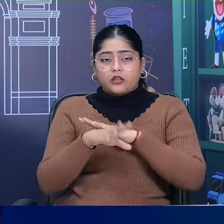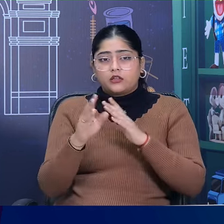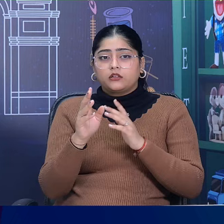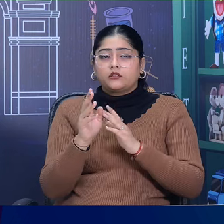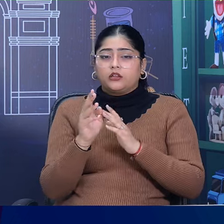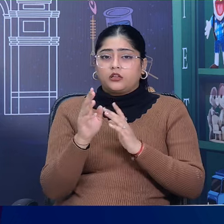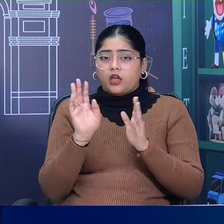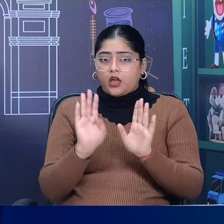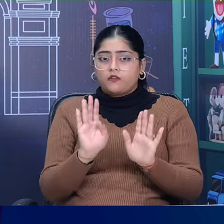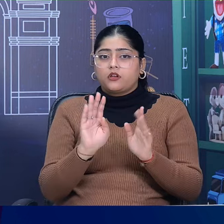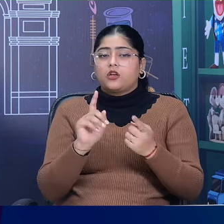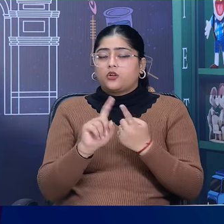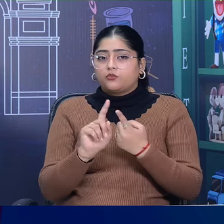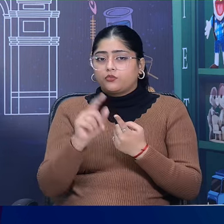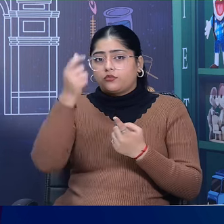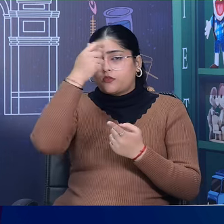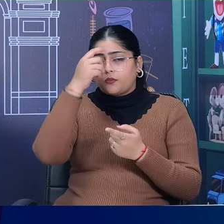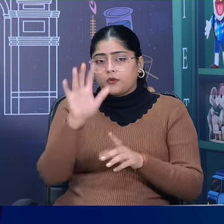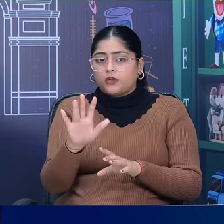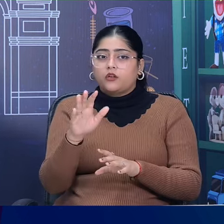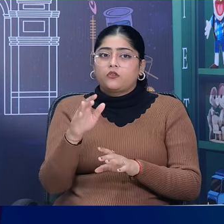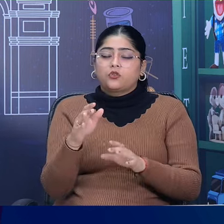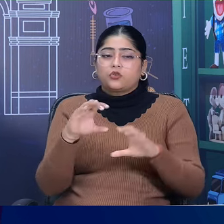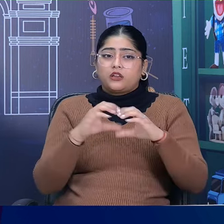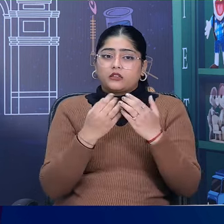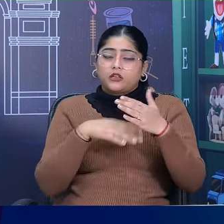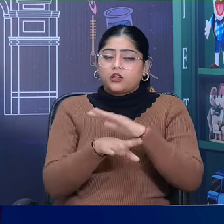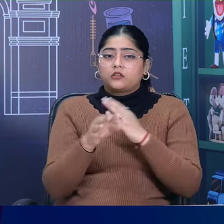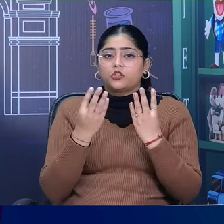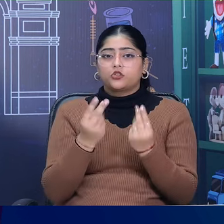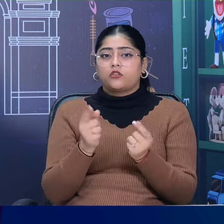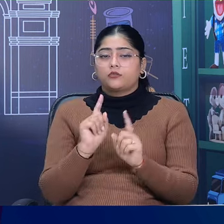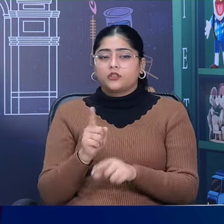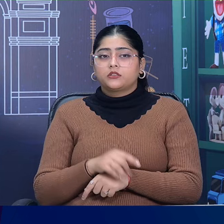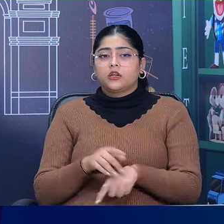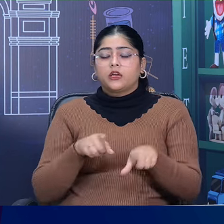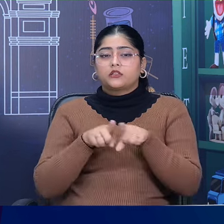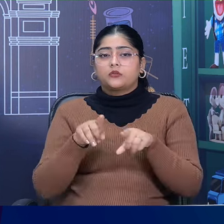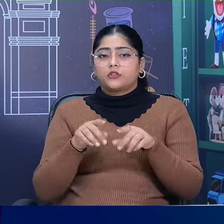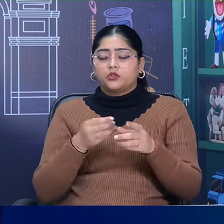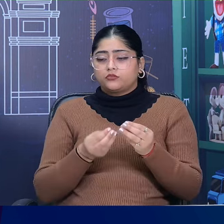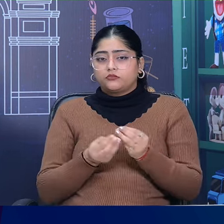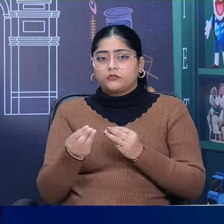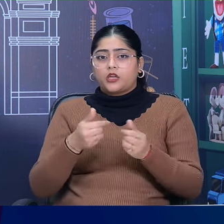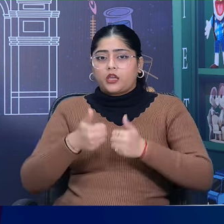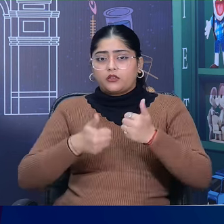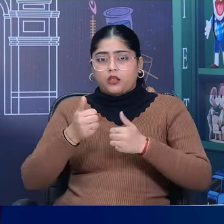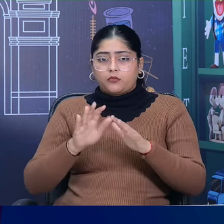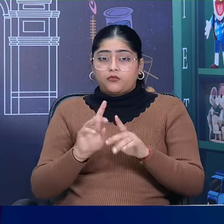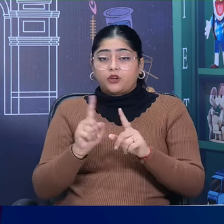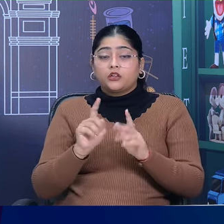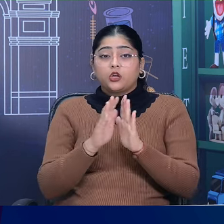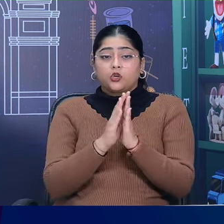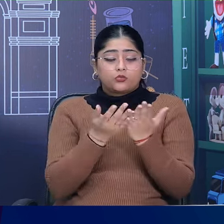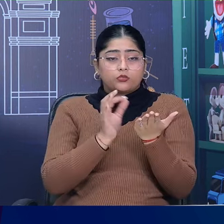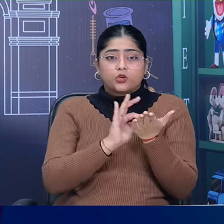करवाइए ठीक है जैसे अगर क्लास में एक प्रॉब्लम यह है कि एग्जाम्स आने वाले हैं और बहुत सारे बच्चों की नोटबुक कंप्लीट नहीं है तो आप